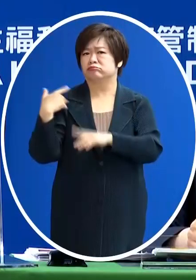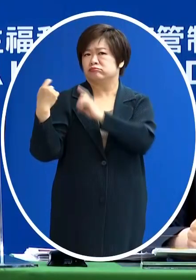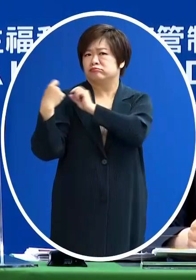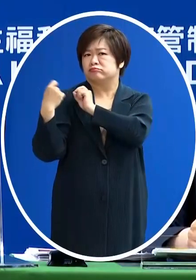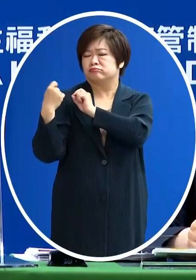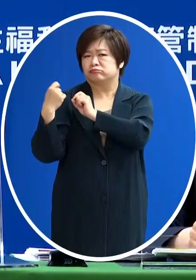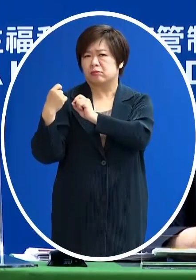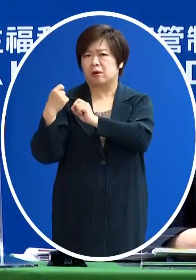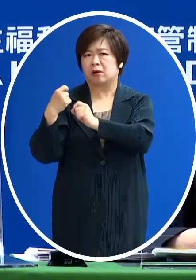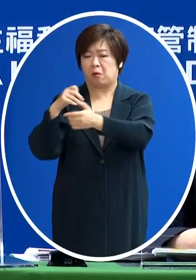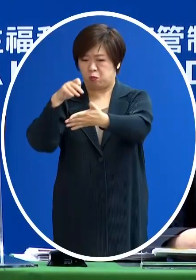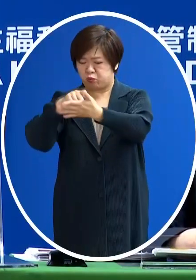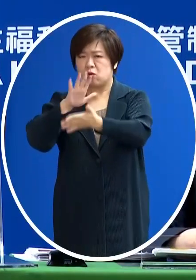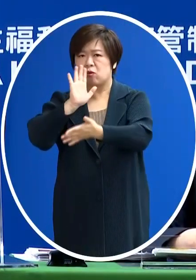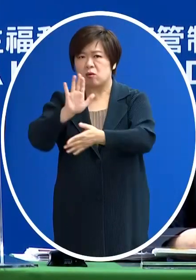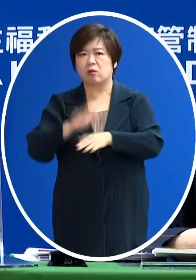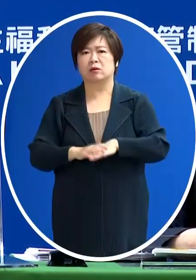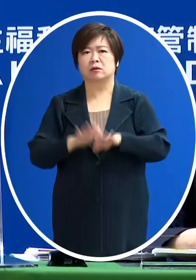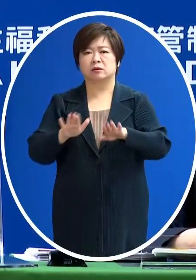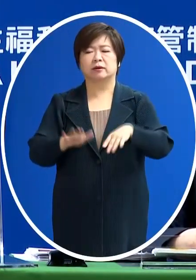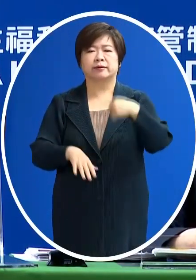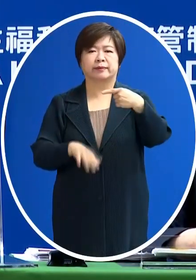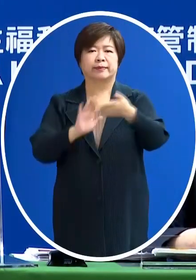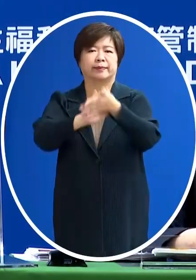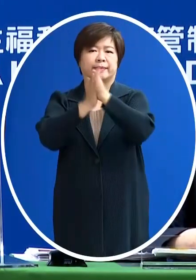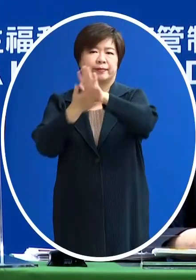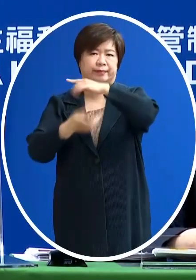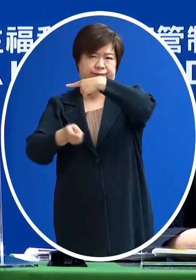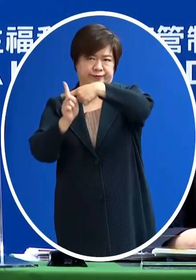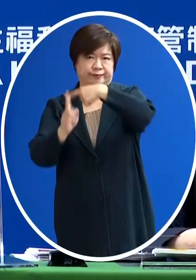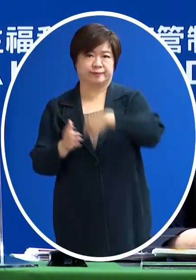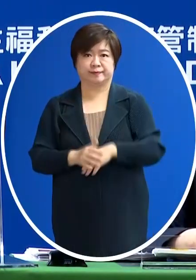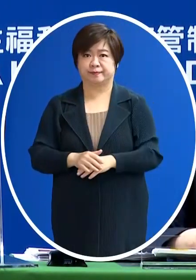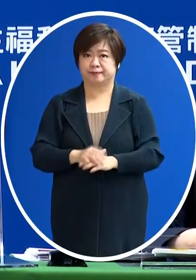间也是框列了，现在是阴转阳。那